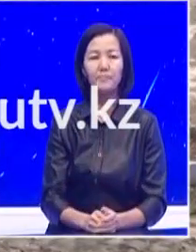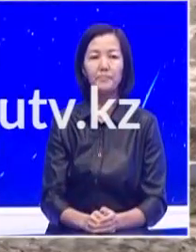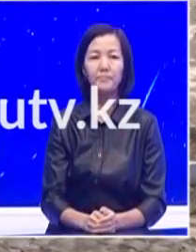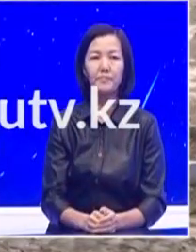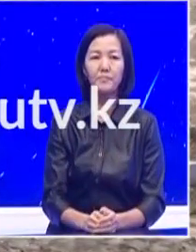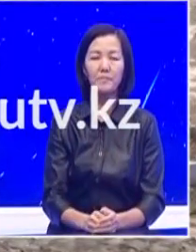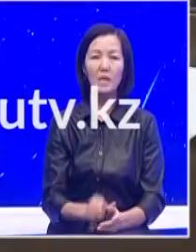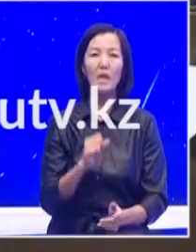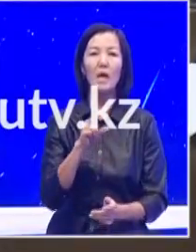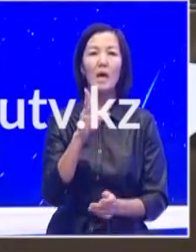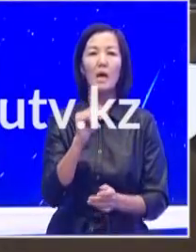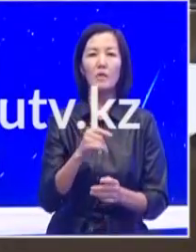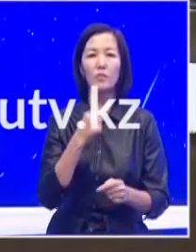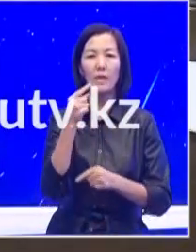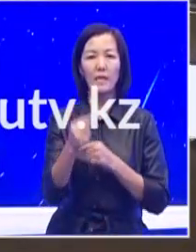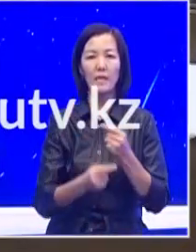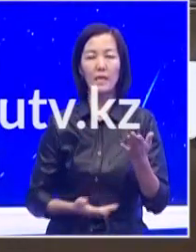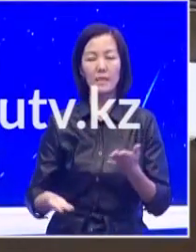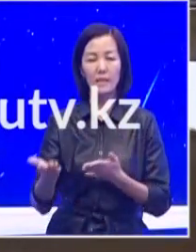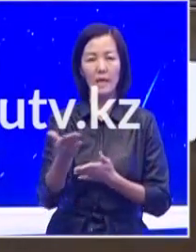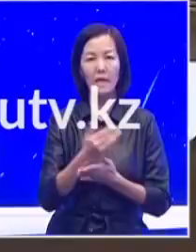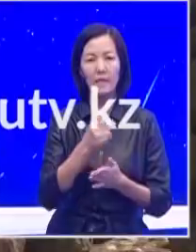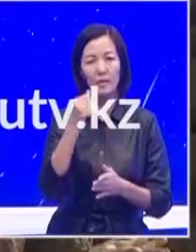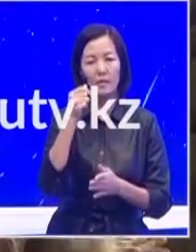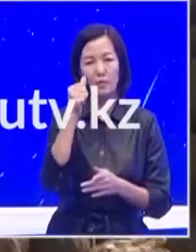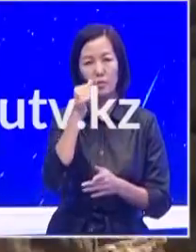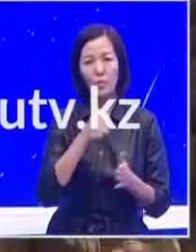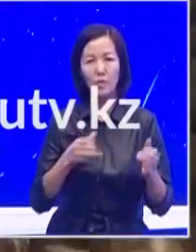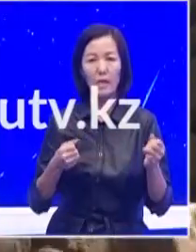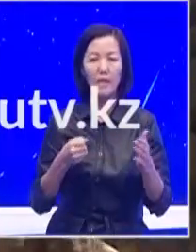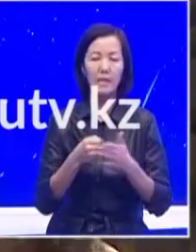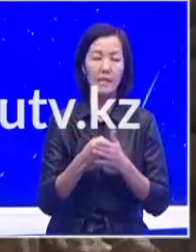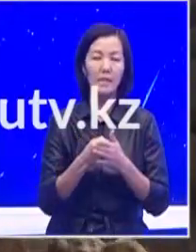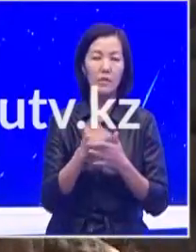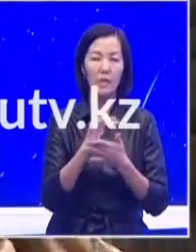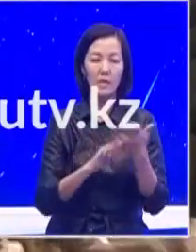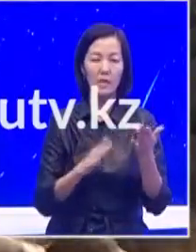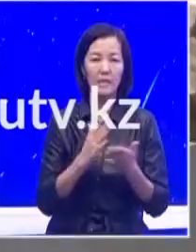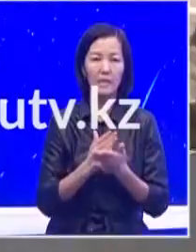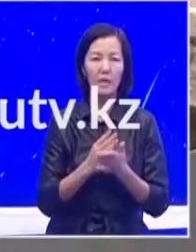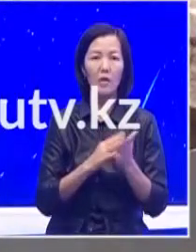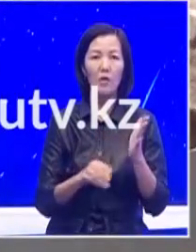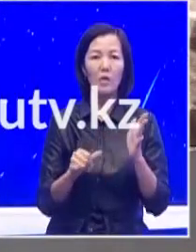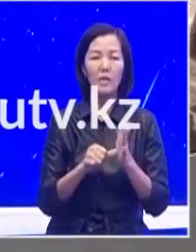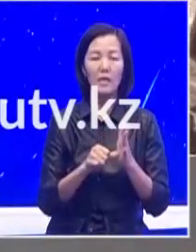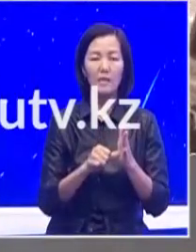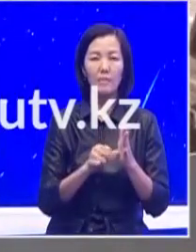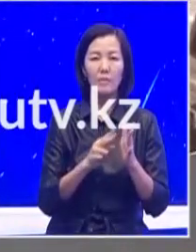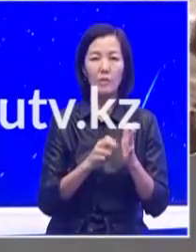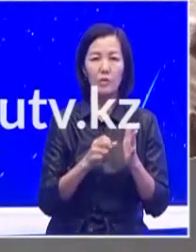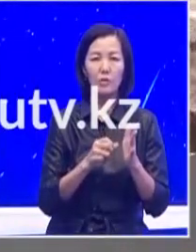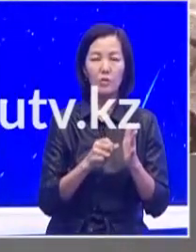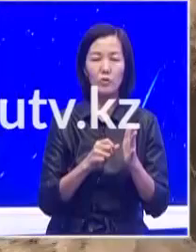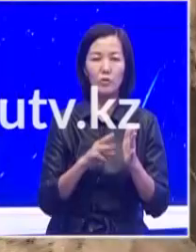қызылшасын жинау науқаны келер айдың соңына дейін жалғасады. Биыл қызылша алқабынан 97600 тонна өнім жиналады деп күтілуде.